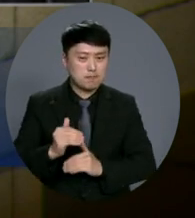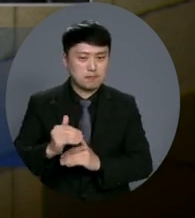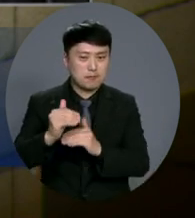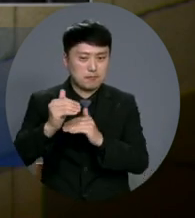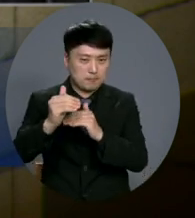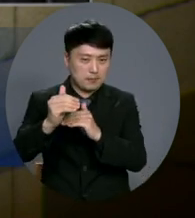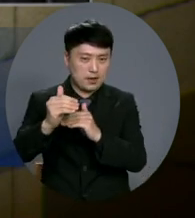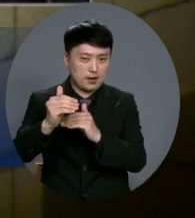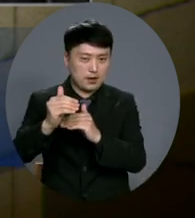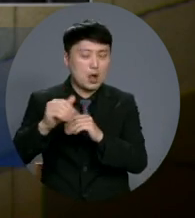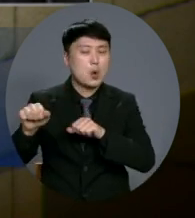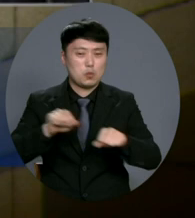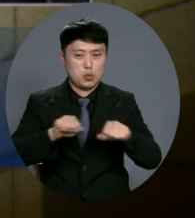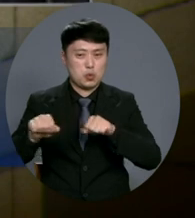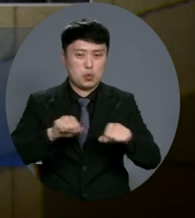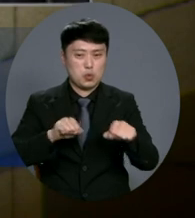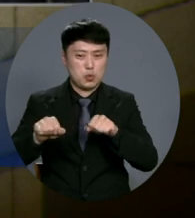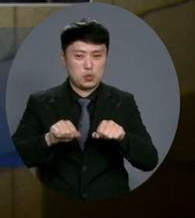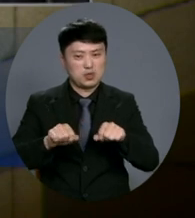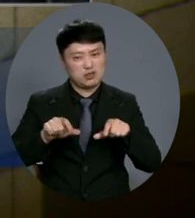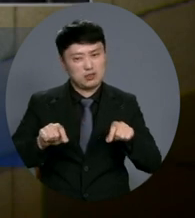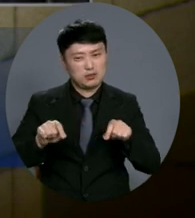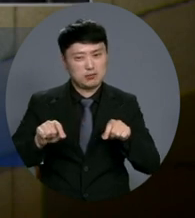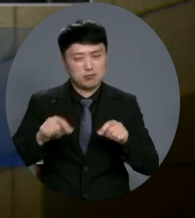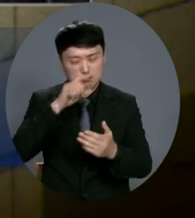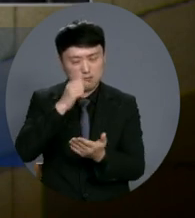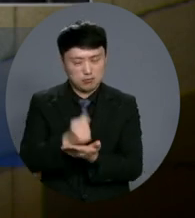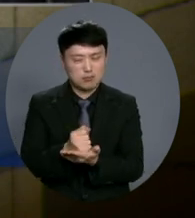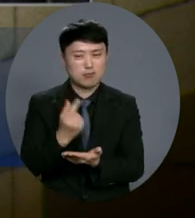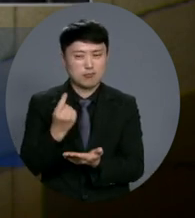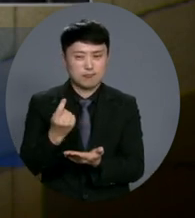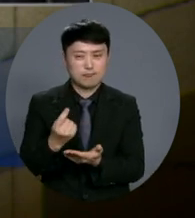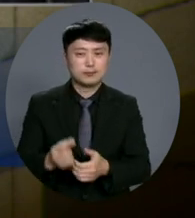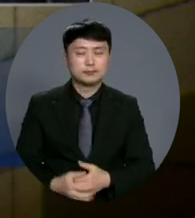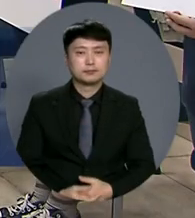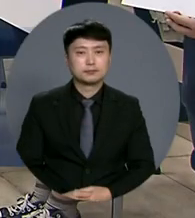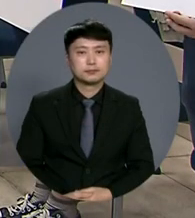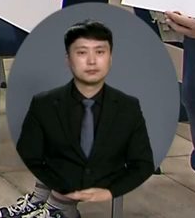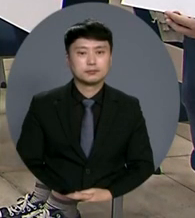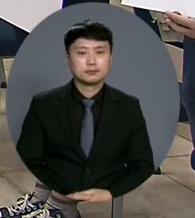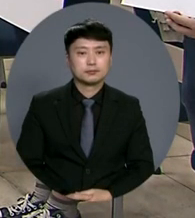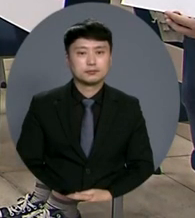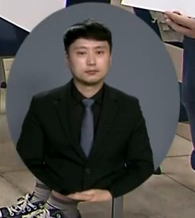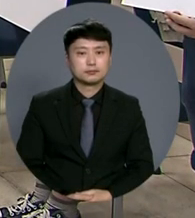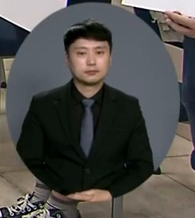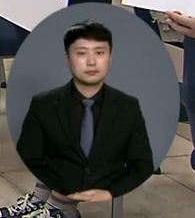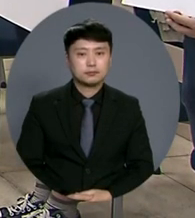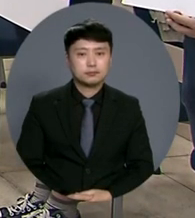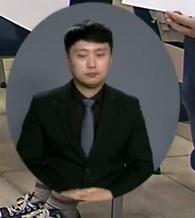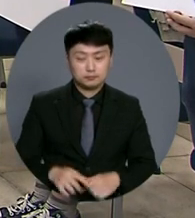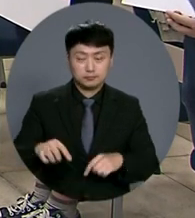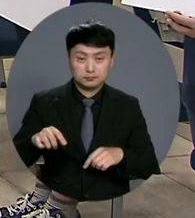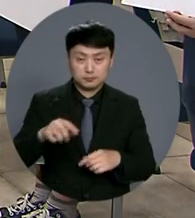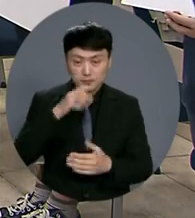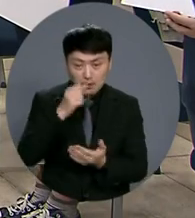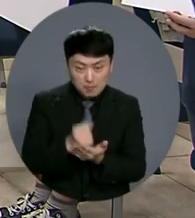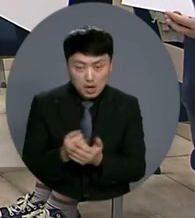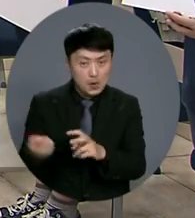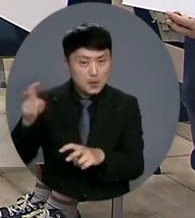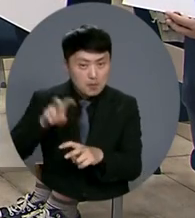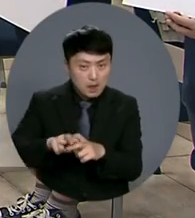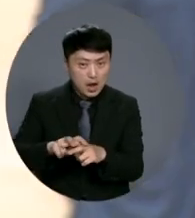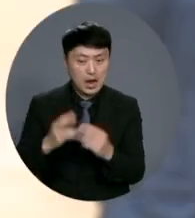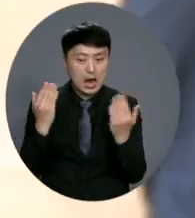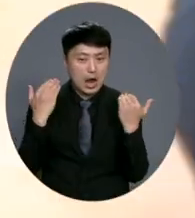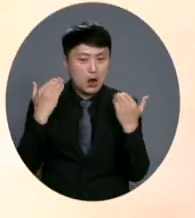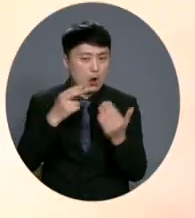따라서 가야 되는 것들이 가장 합리적인 수준이죠 정상적으로 이장 직계 복귀의 학식